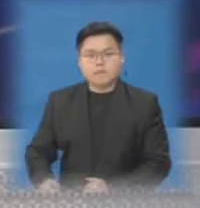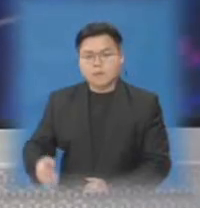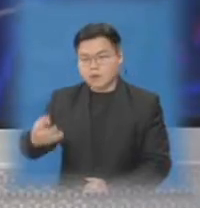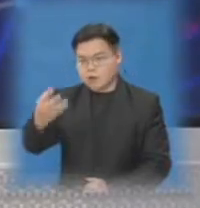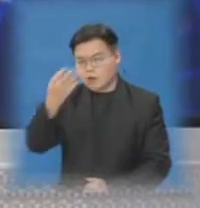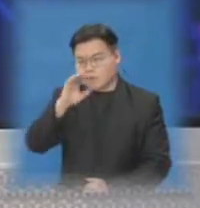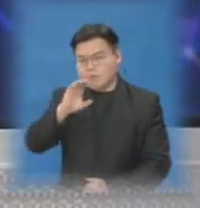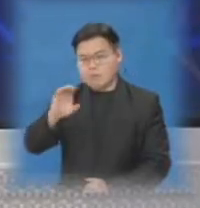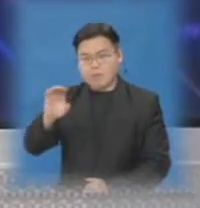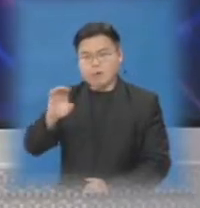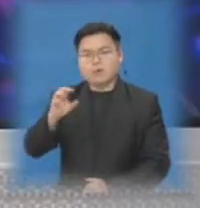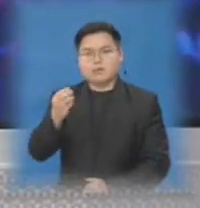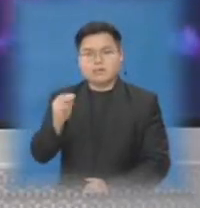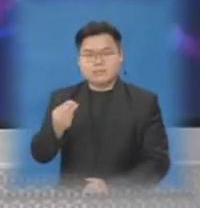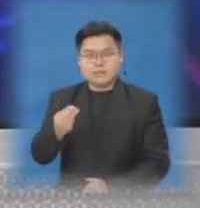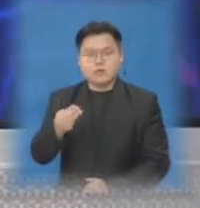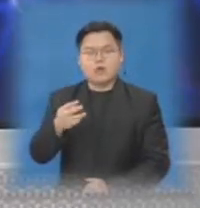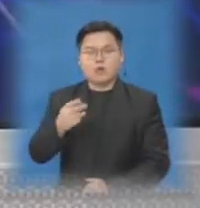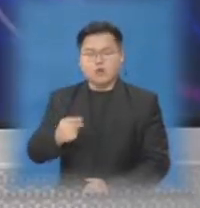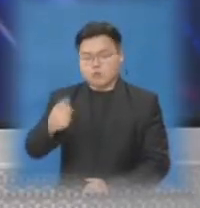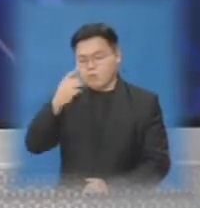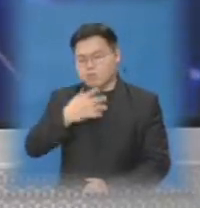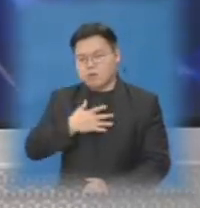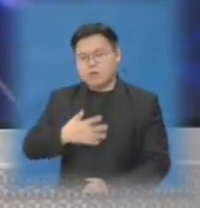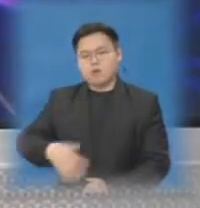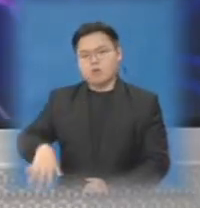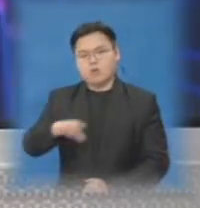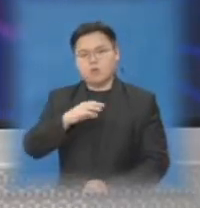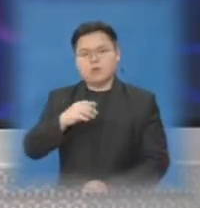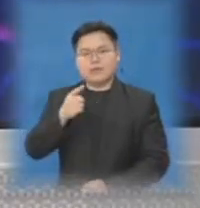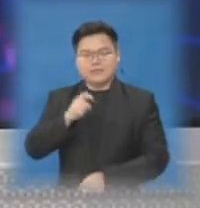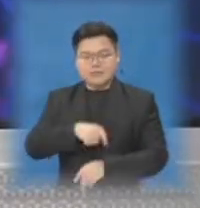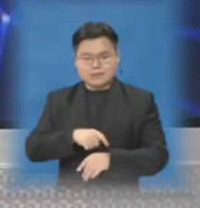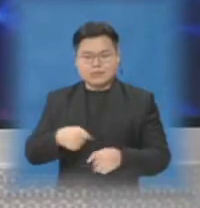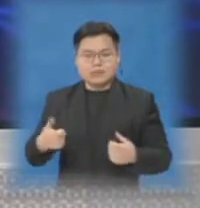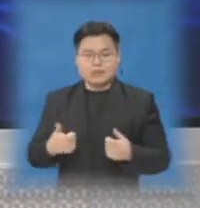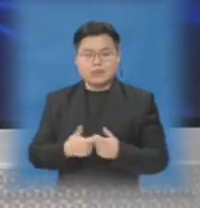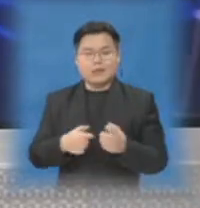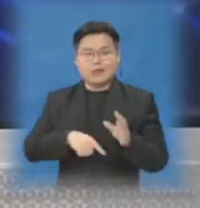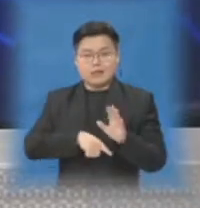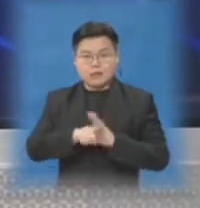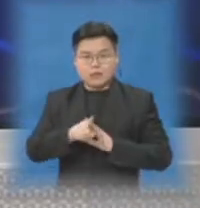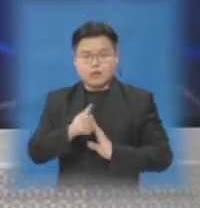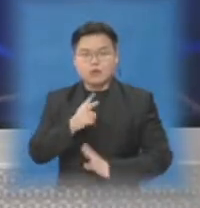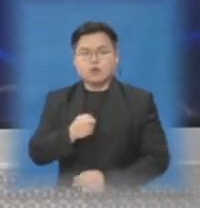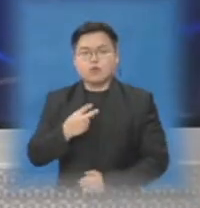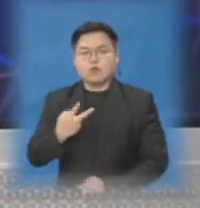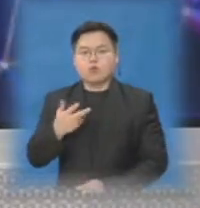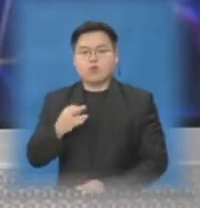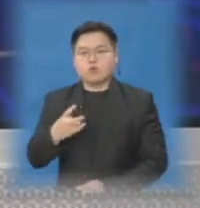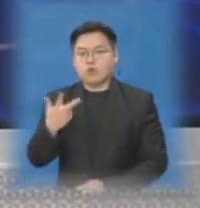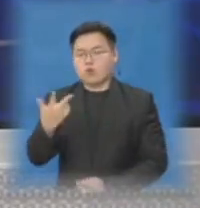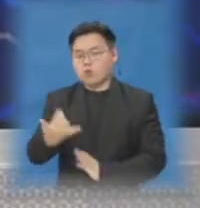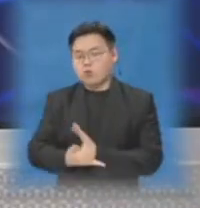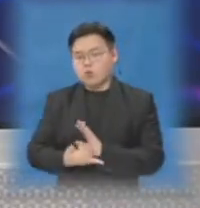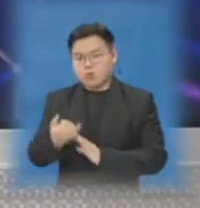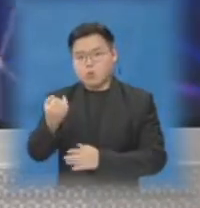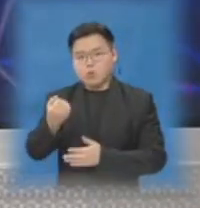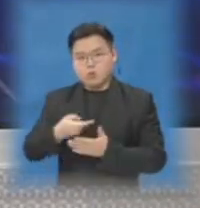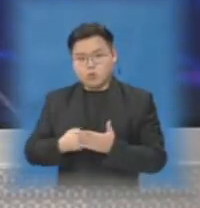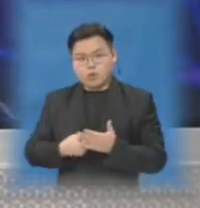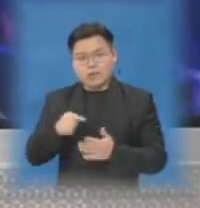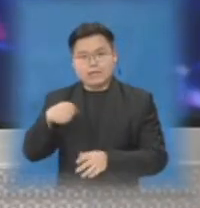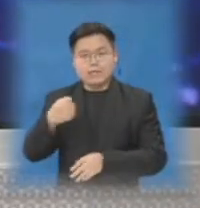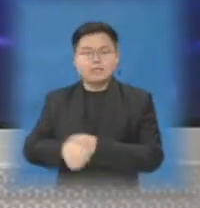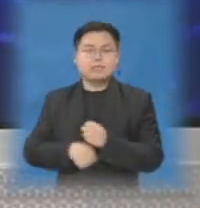Төрийн албаны ерөнхий шалгалт өнөөдөр орон даяар нэгэн зэрэг эхэллээ. За 2023 оны 3 дугаар улирлын төрийн албаны шалгалтын бүртгэл энэ